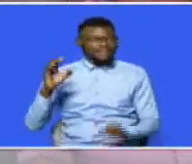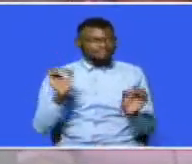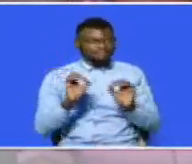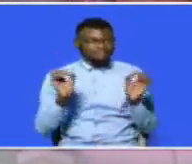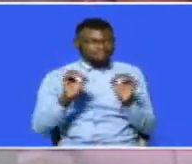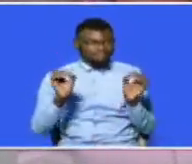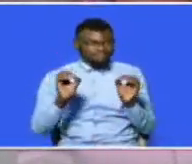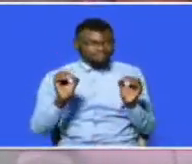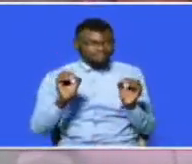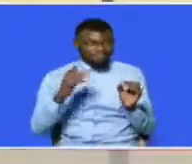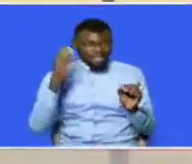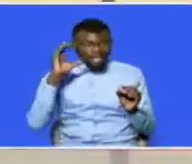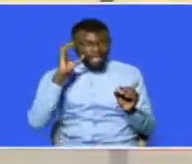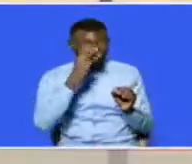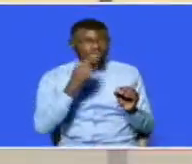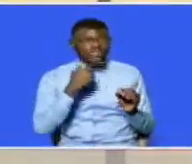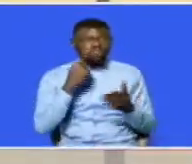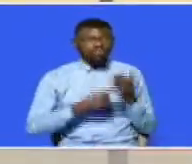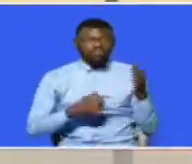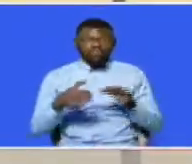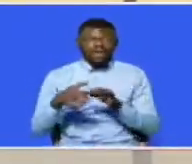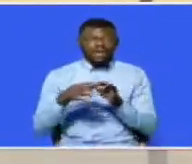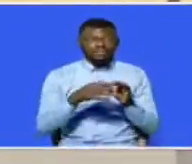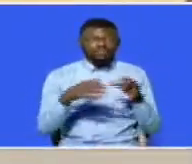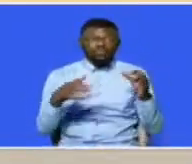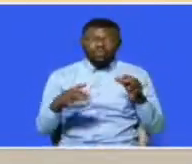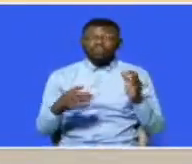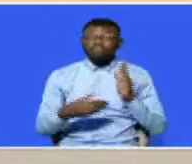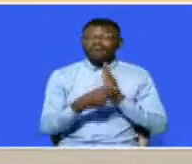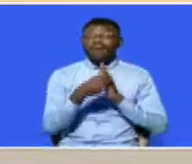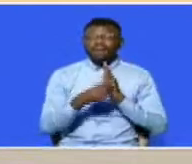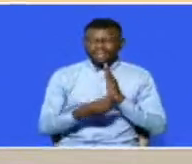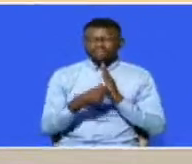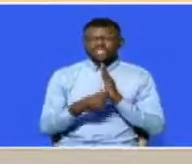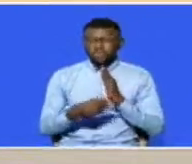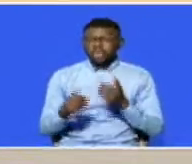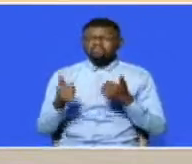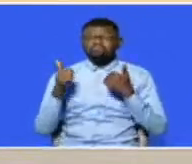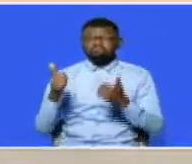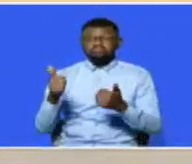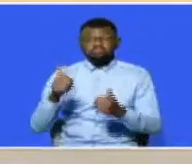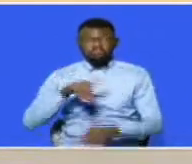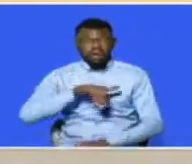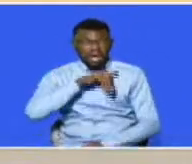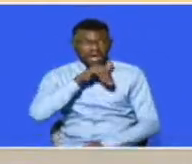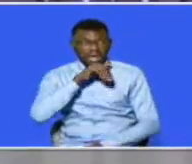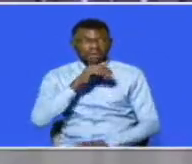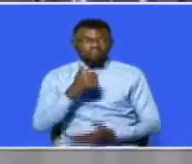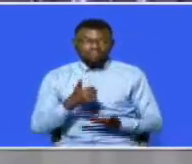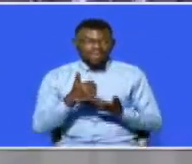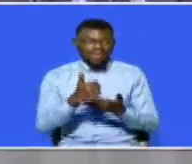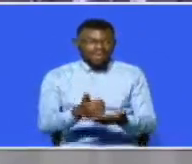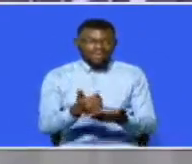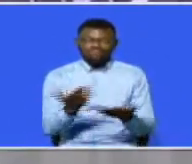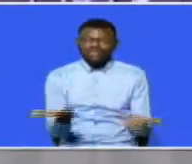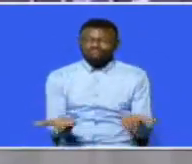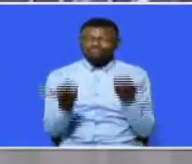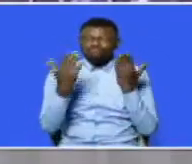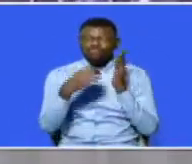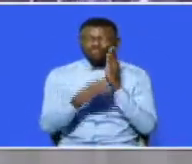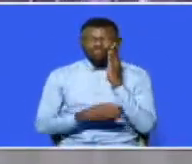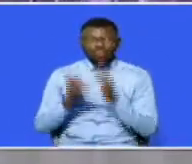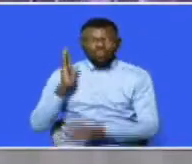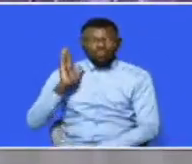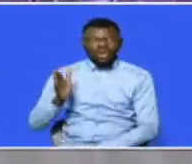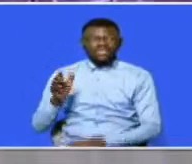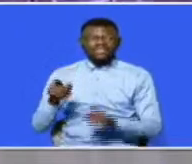government, saying its manifesto was testament that her boss Raila Odinga will cushion the downtrodden. She said funding for the